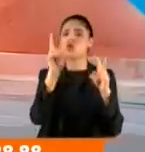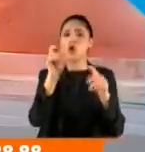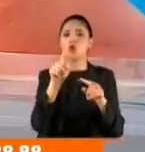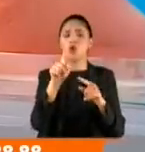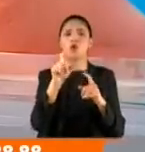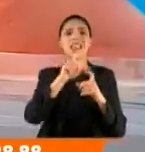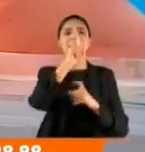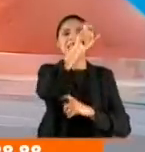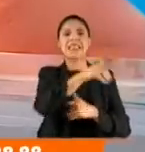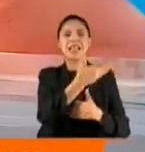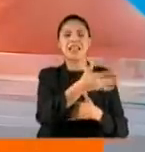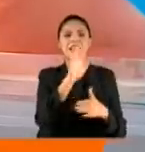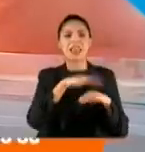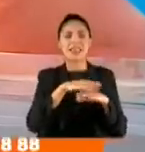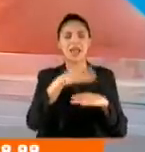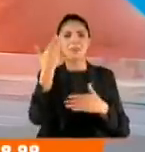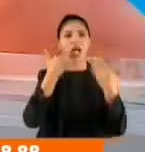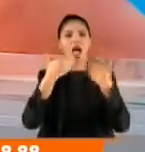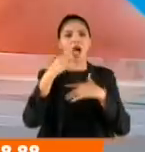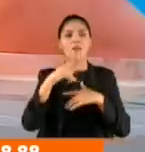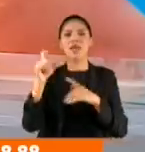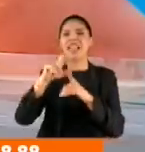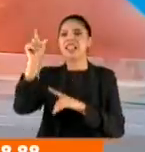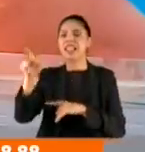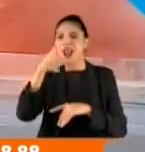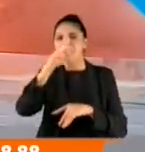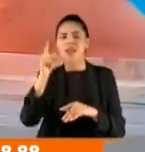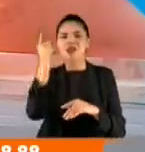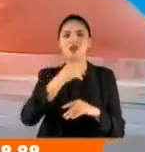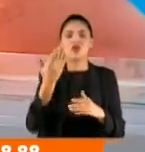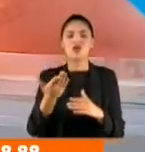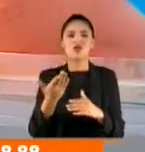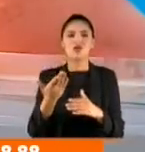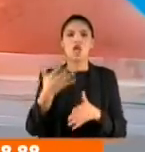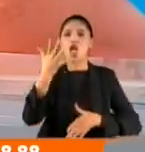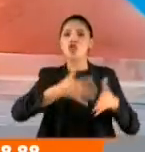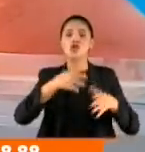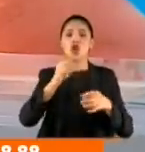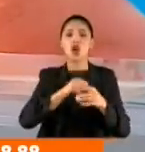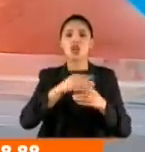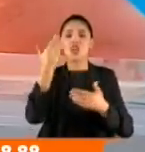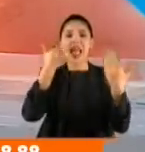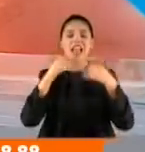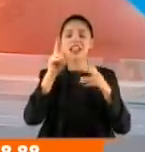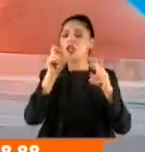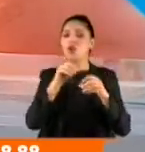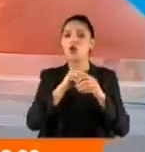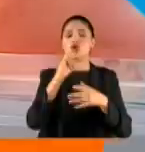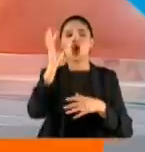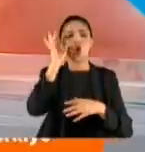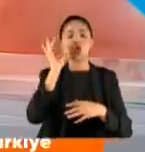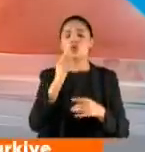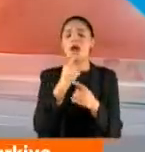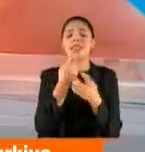konulardan biri. Seda Sayın'ın yaptırdığı estetik ameliyatta Seren Serengil'e benzemesi. Peki sokak acaba estetik konusunda ne diyor, uzmanlar